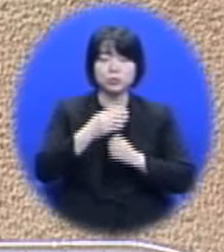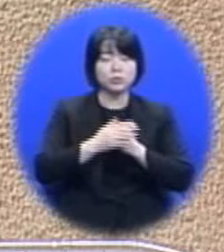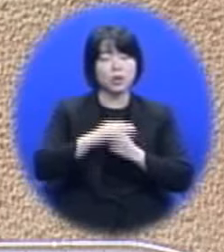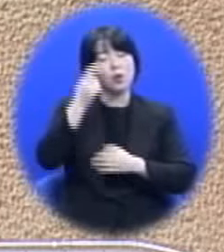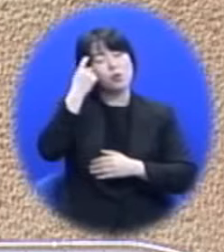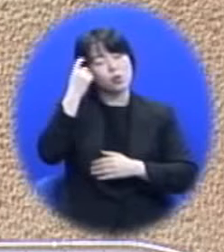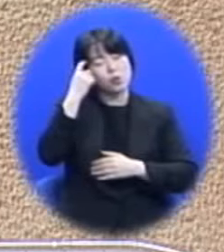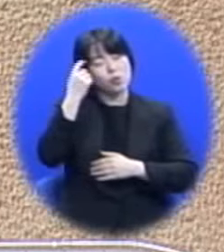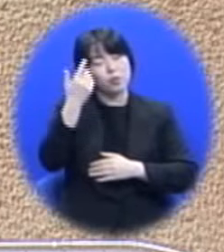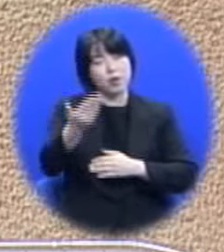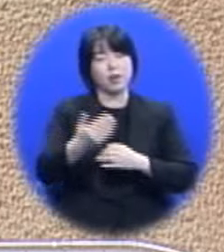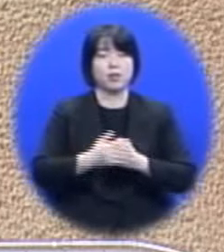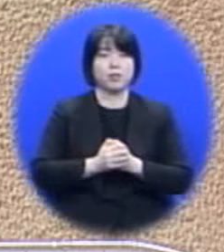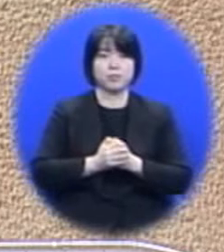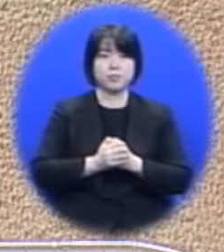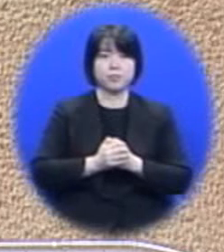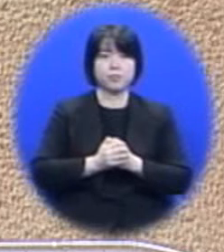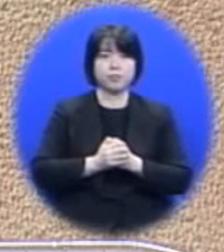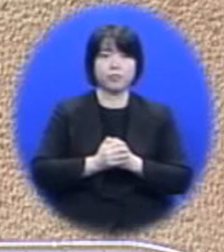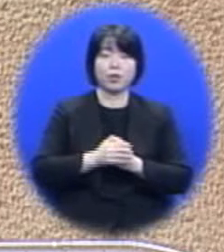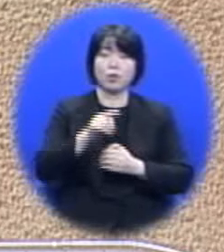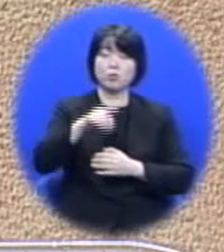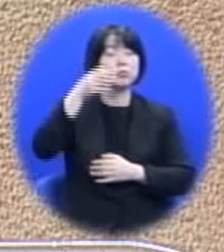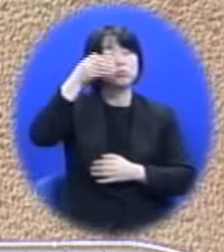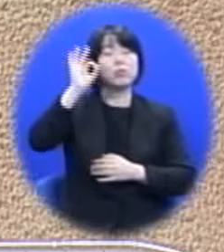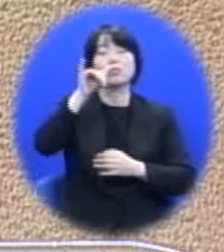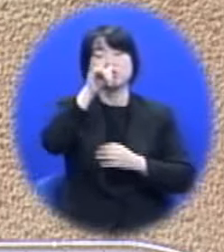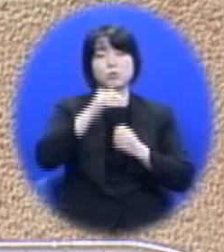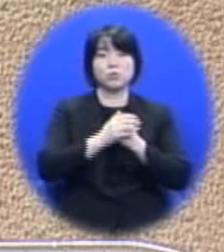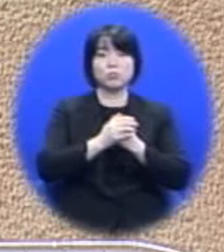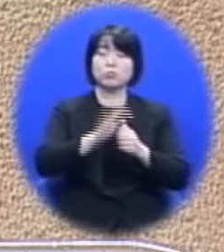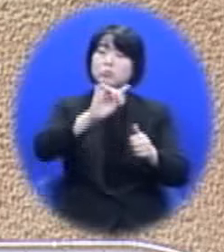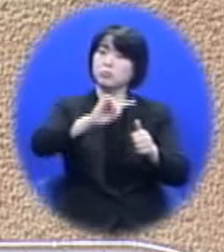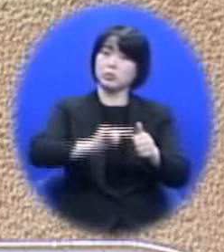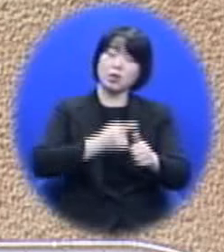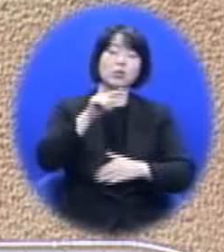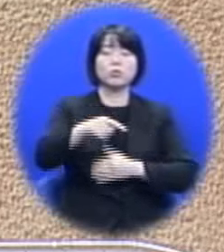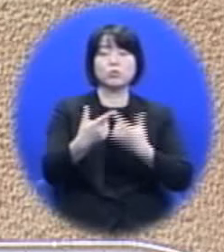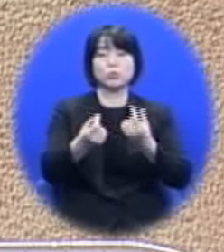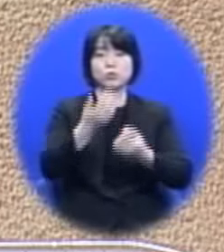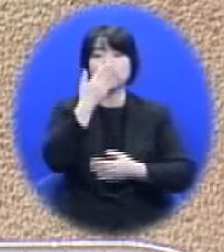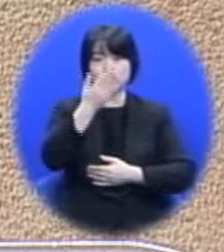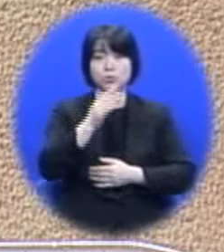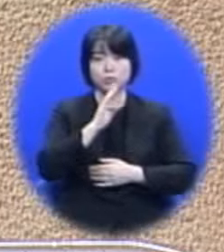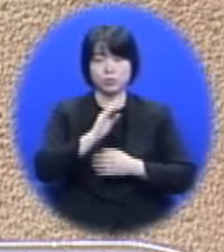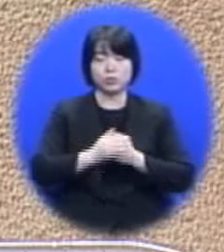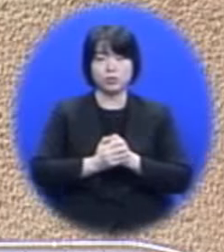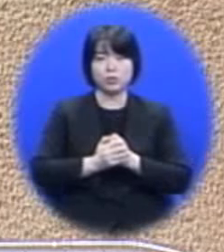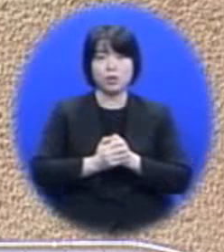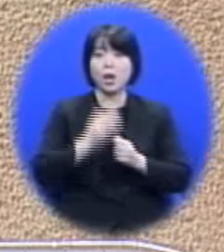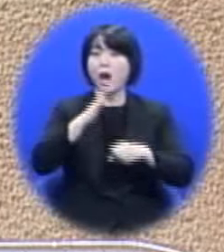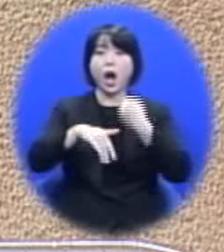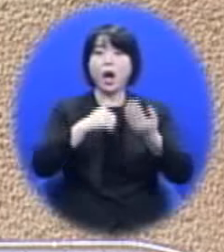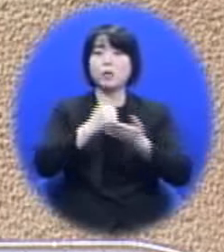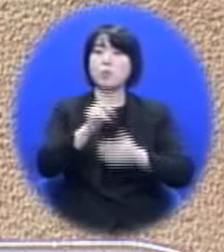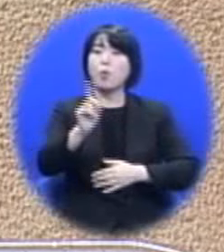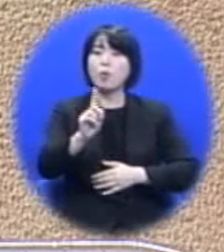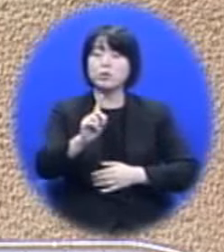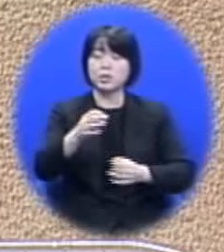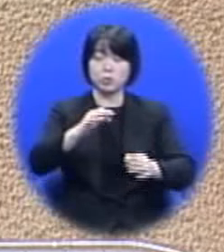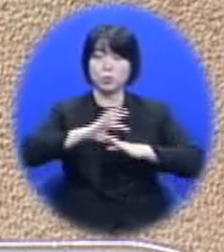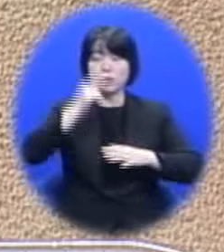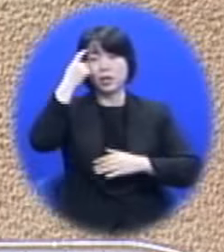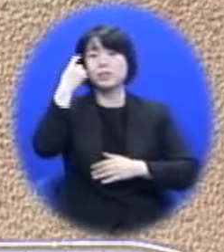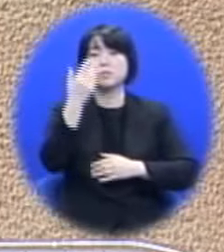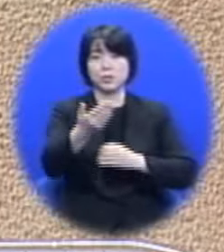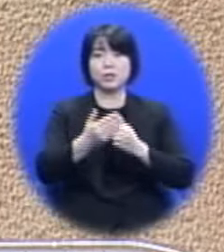왜 그러실까? 그리고 깨달았어요. 당연히 그럴 수밖에 없지요. 하나님이 어째